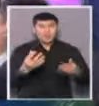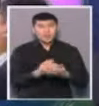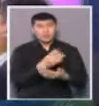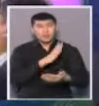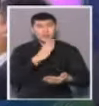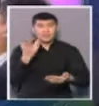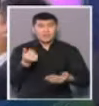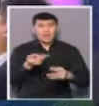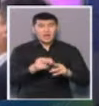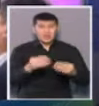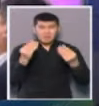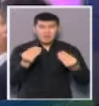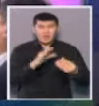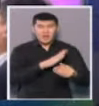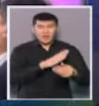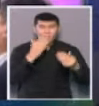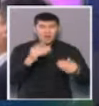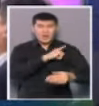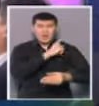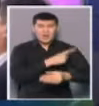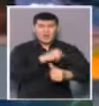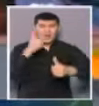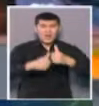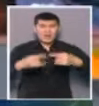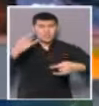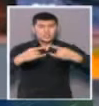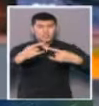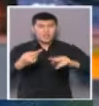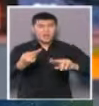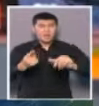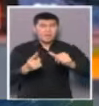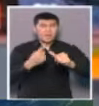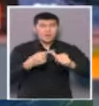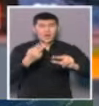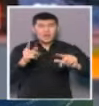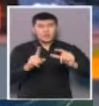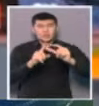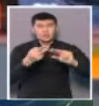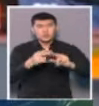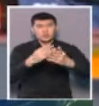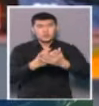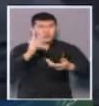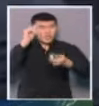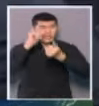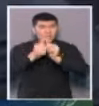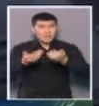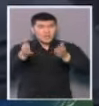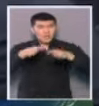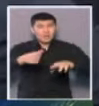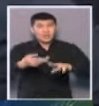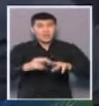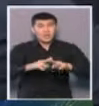Иә, оның бай қуатты болайық деп әр хабарын түйіндейтін бір ауыз сөзі. Алаш баласының жадында жатталып қалғалы